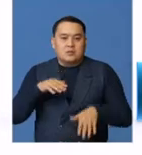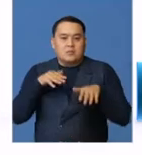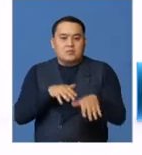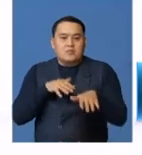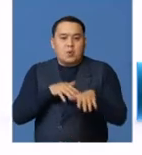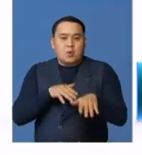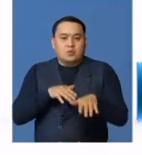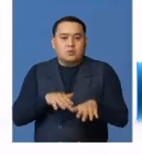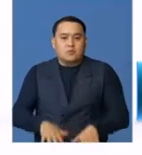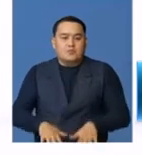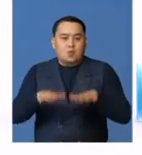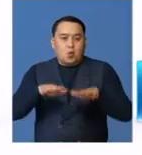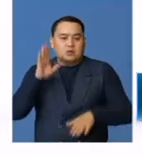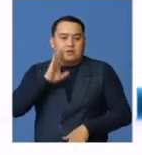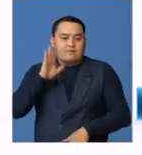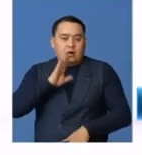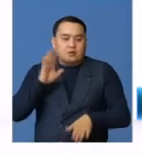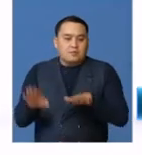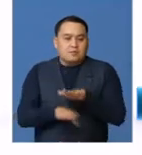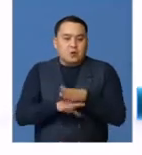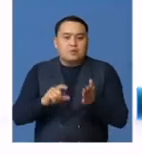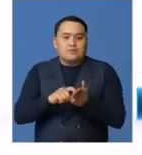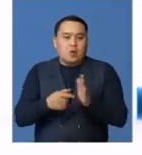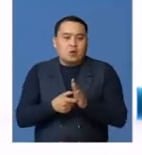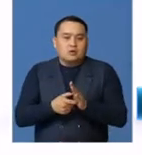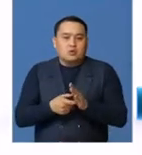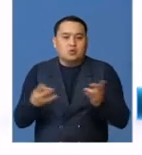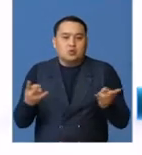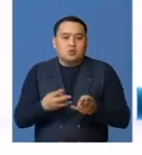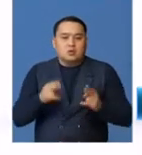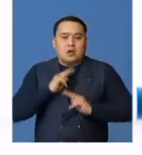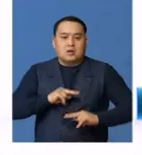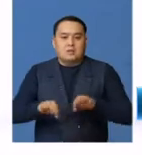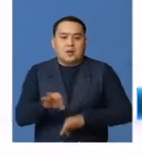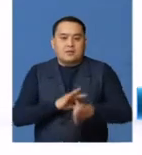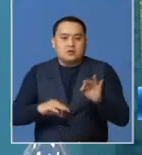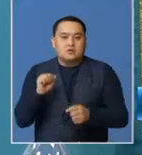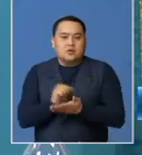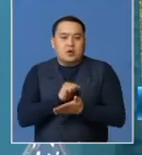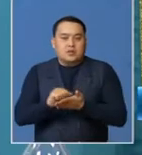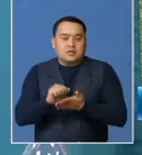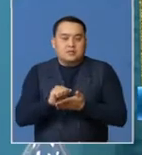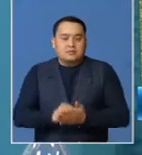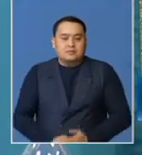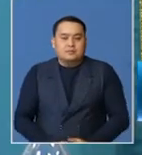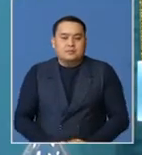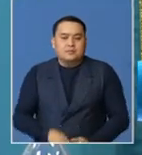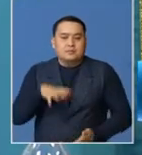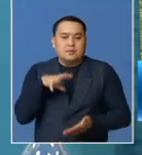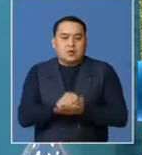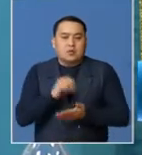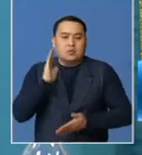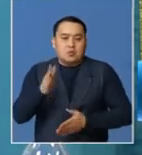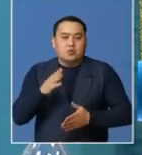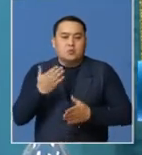там затапливают, и вода в подвалах у людей. Необходимо дренаж там на разработку проектно-сметной документации. Занимайся, будем